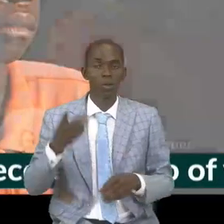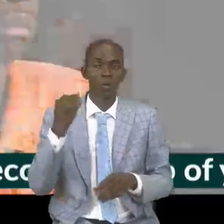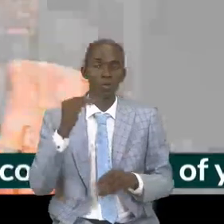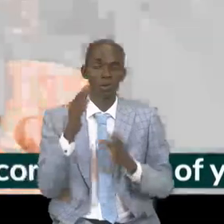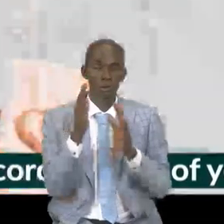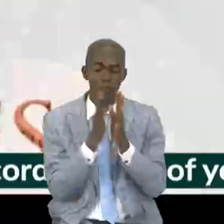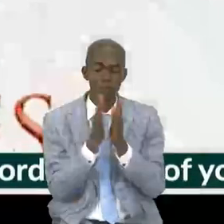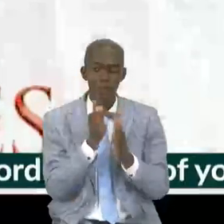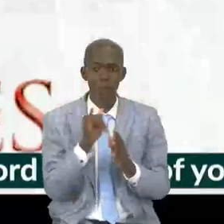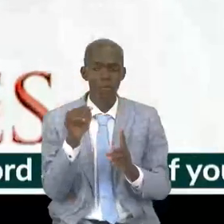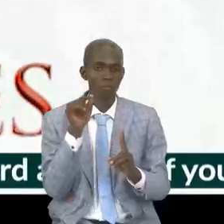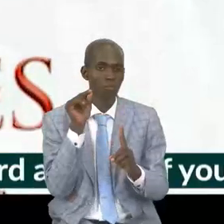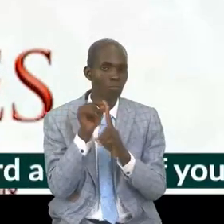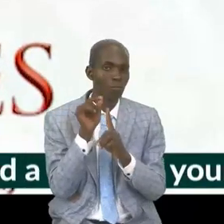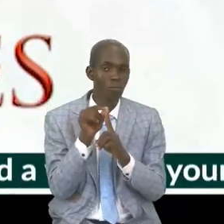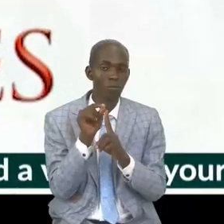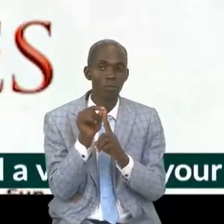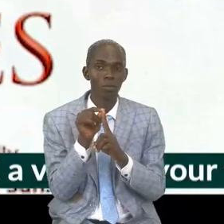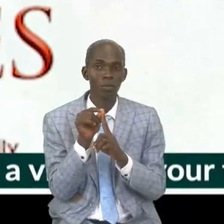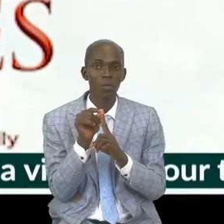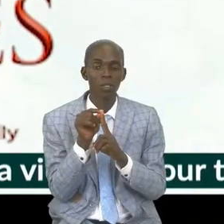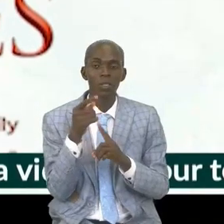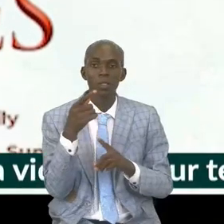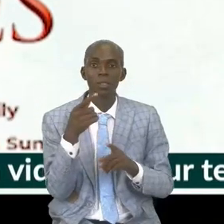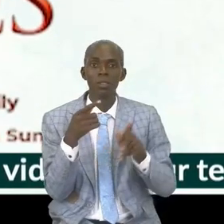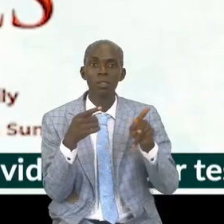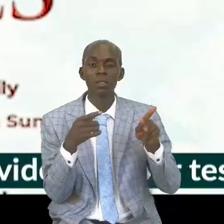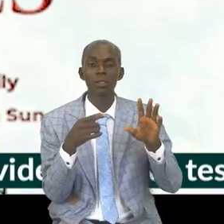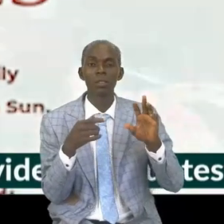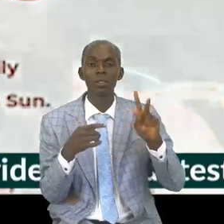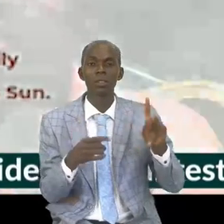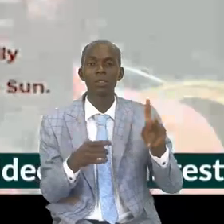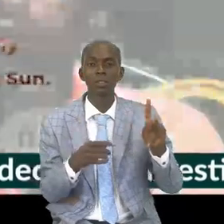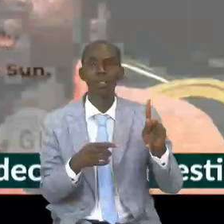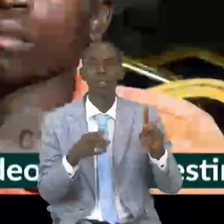prêchait le Dieu de